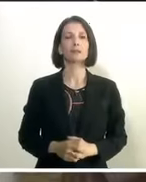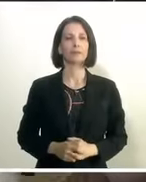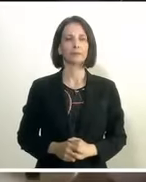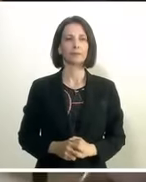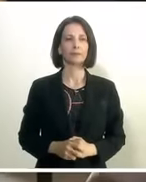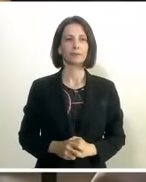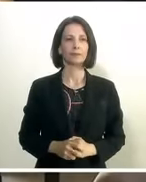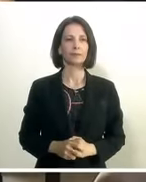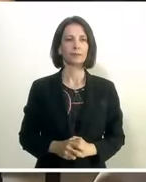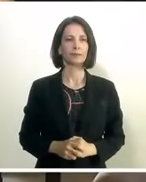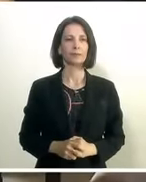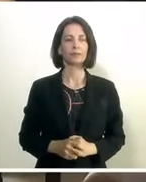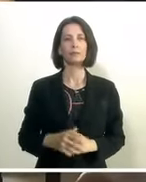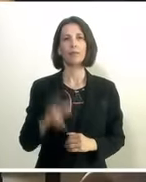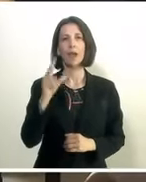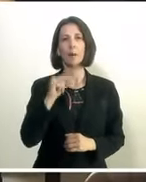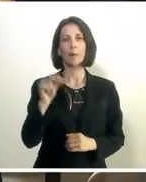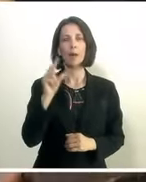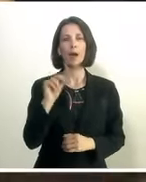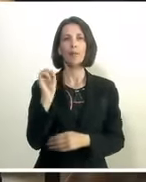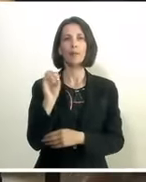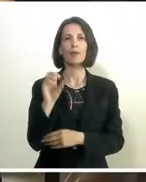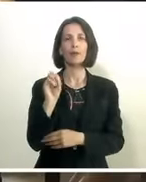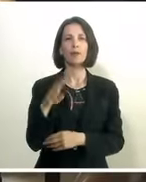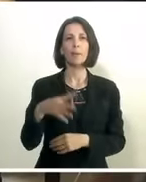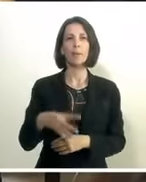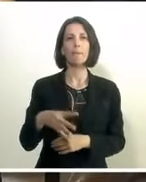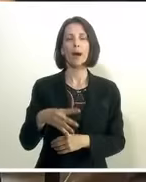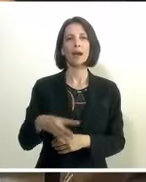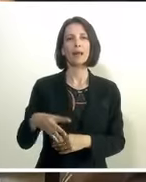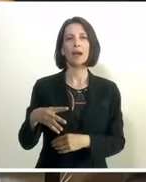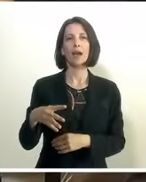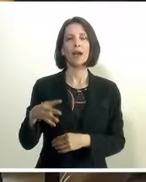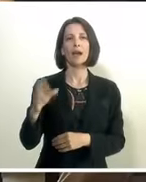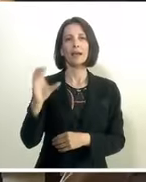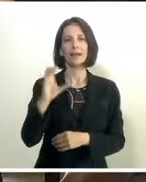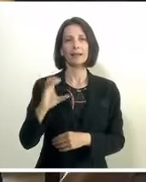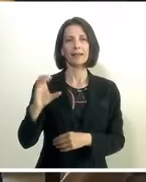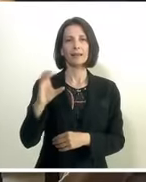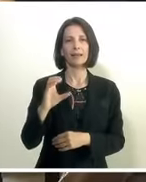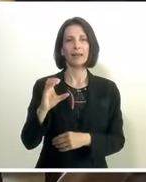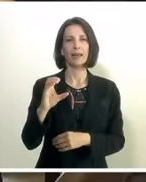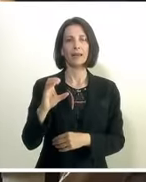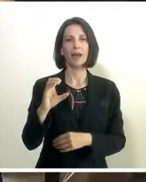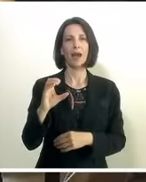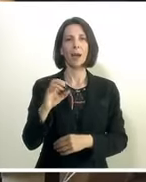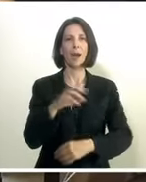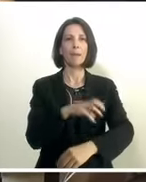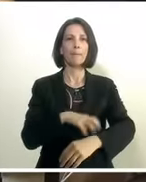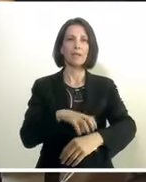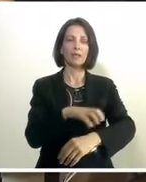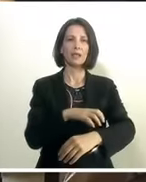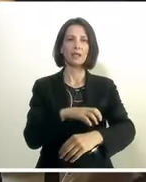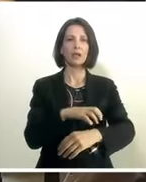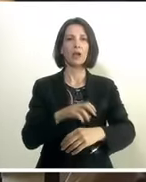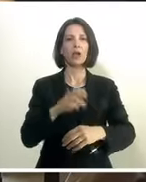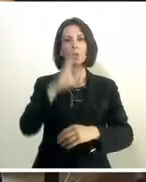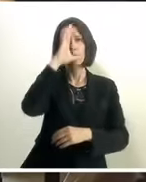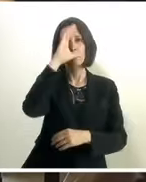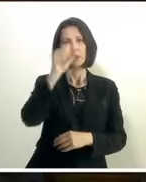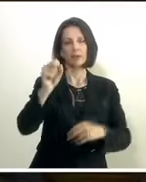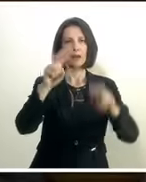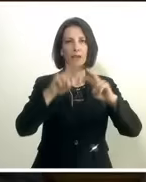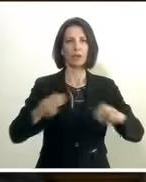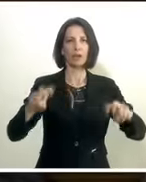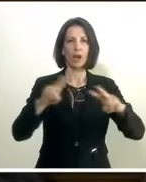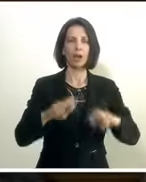Grazie parola la professoressa Maria Cristina messa ministra dell'università e della ricerca signor